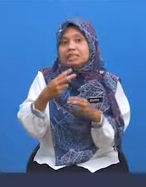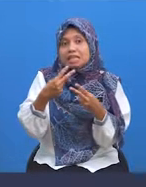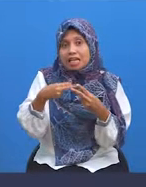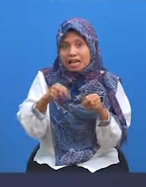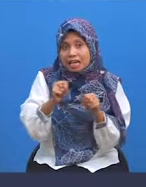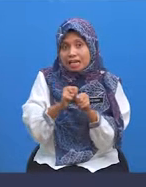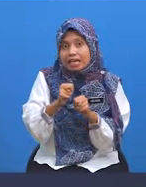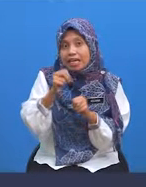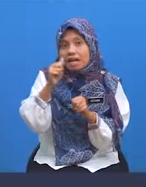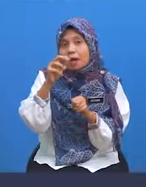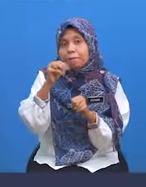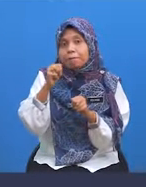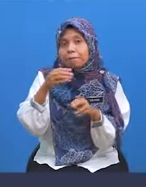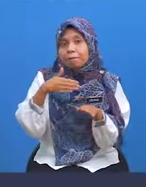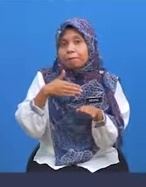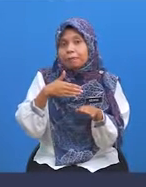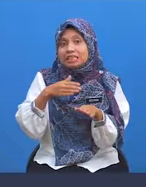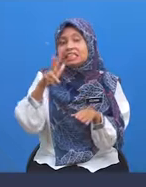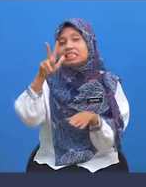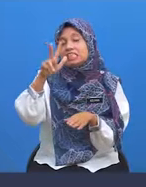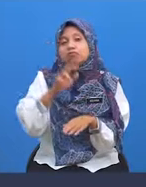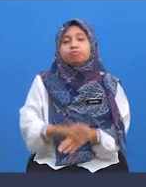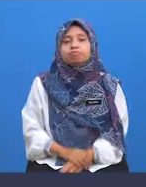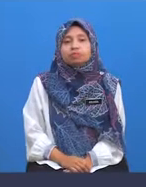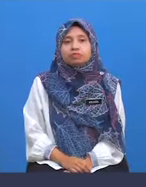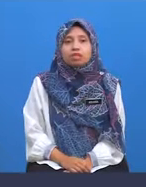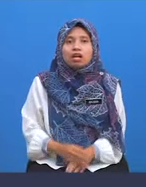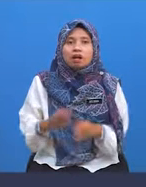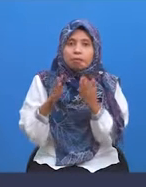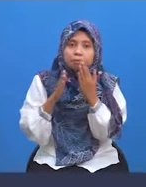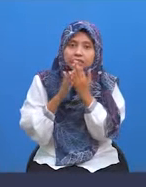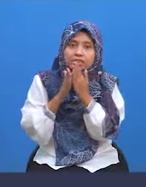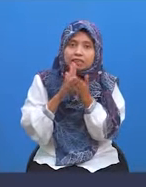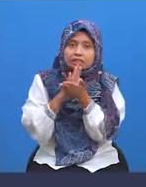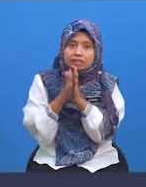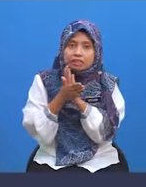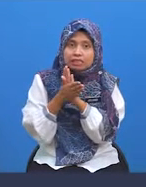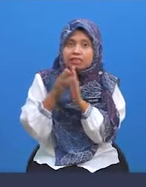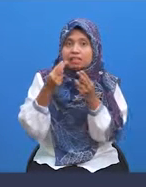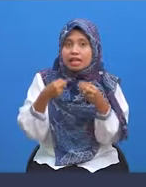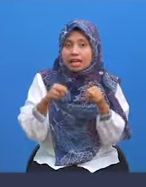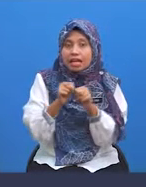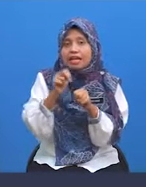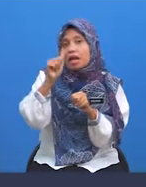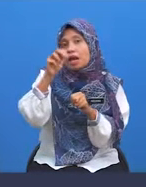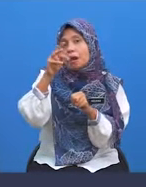3. Maka nilai amplitude bagi graf kita ialah 3.